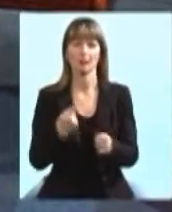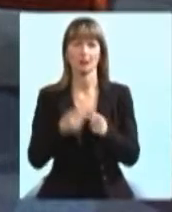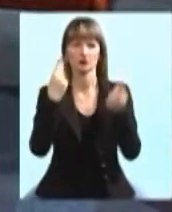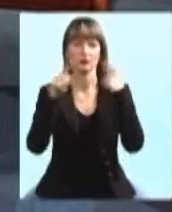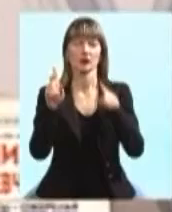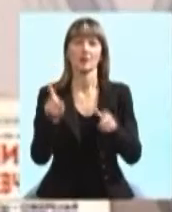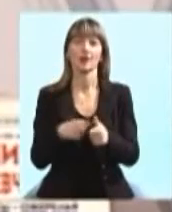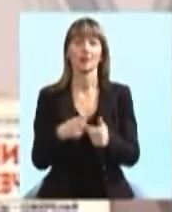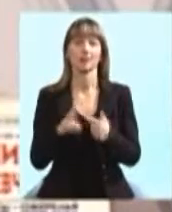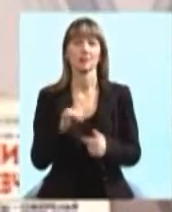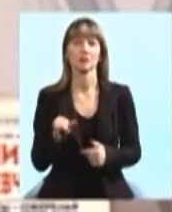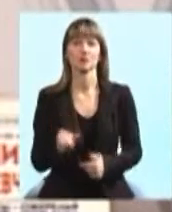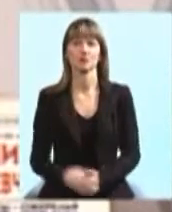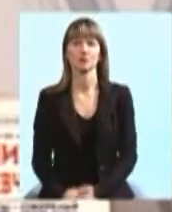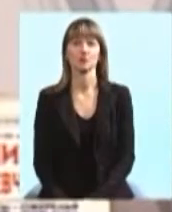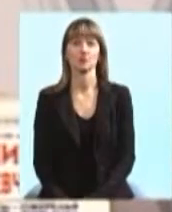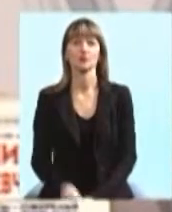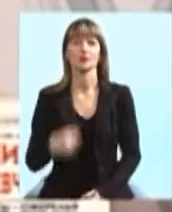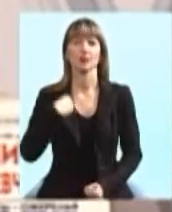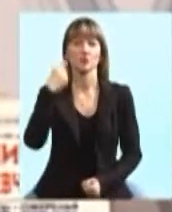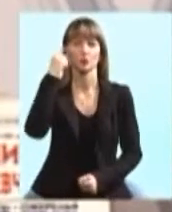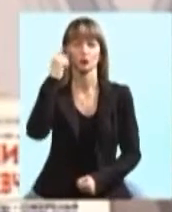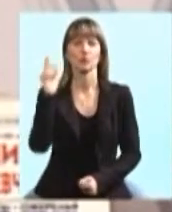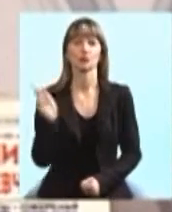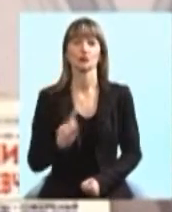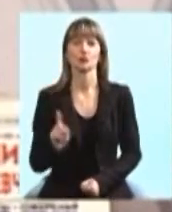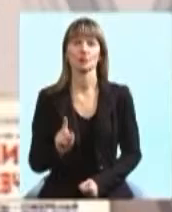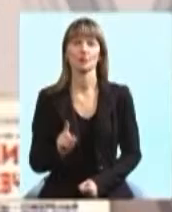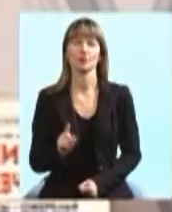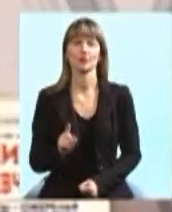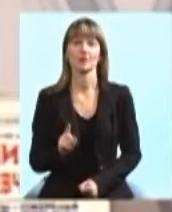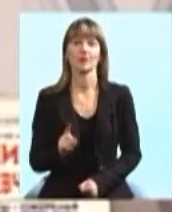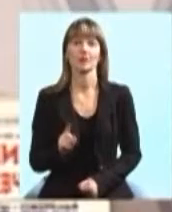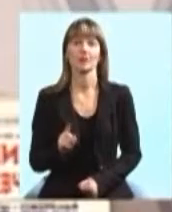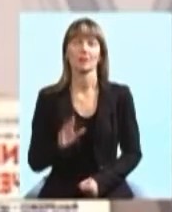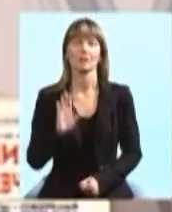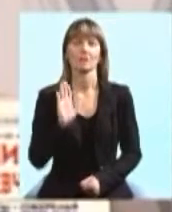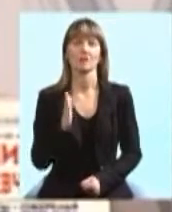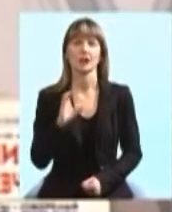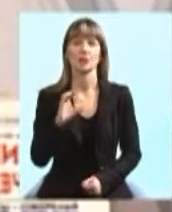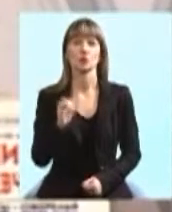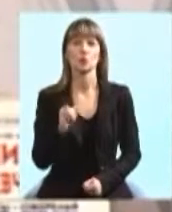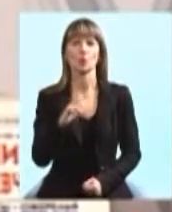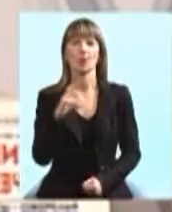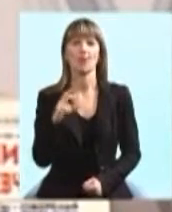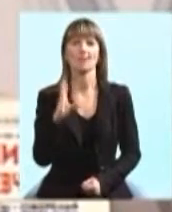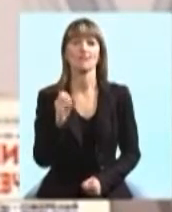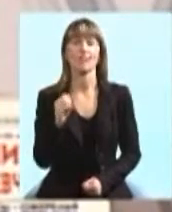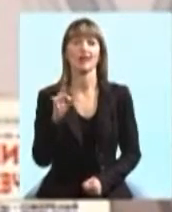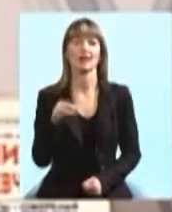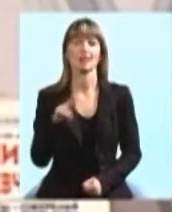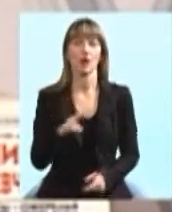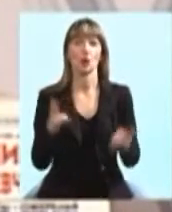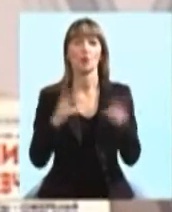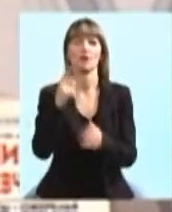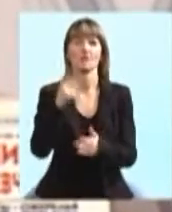вони вірять у них? Мне кажется, что в суеверие надо верить, чтобы разнообразить свою жизнь.